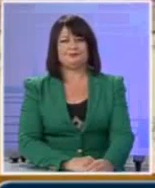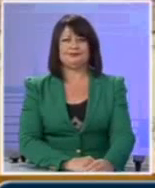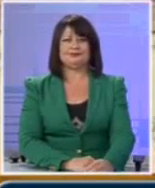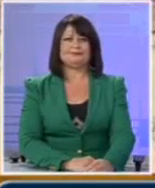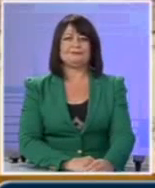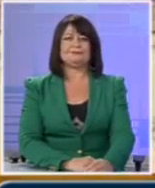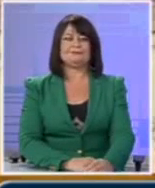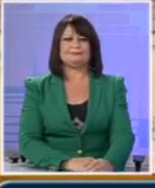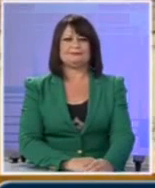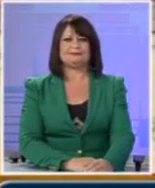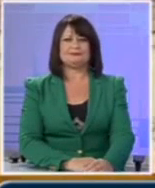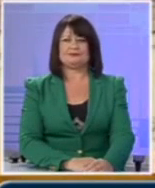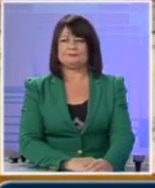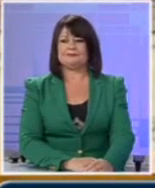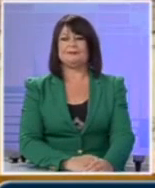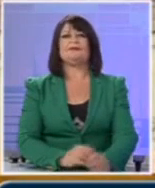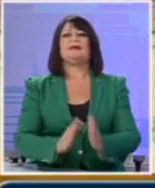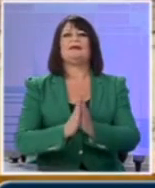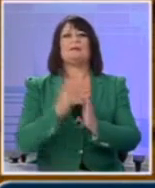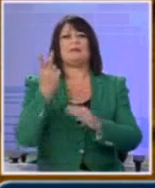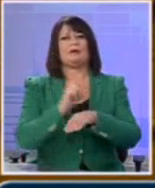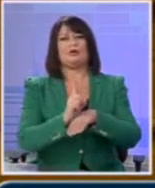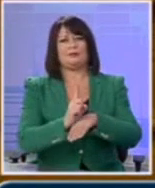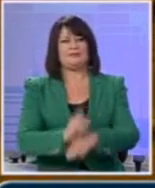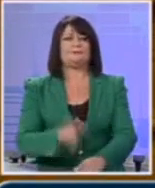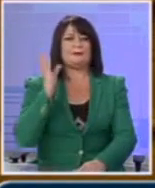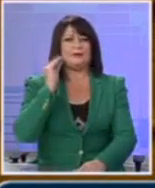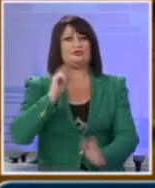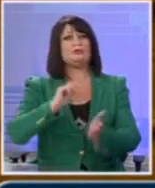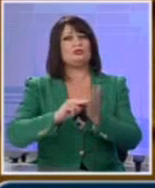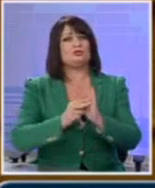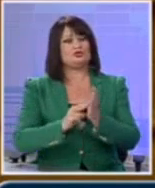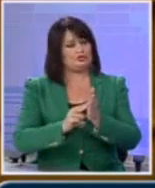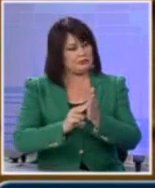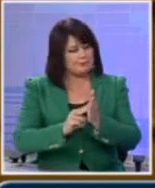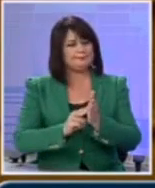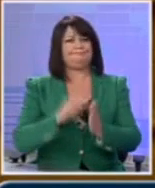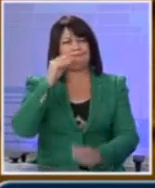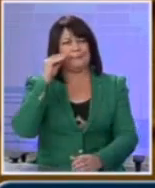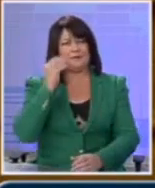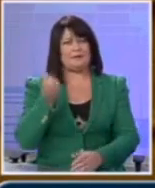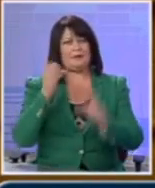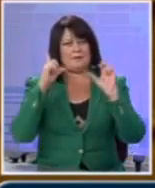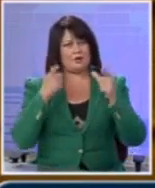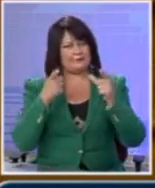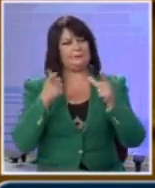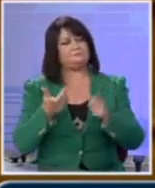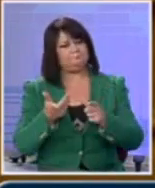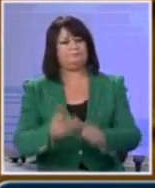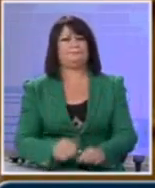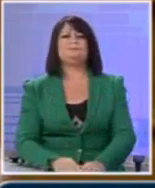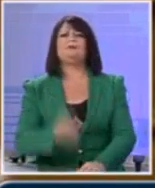κάνει μια παρέμβαση. Λεπτά το λόγο. Άκουσα με μεγάλη προσοχή τον αρχηγό της αξιωματικής αντιπολίτευσης